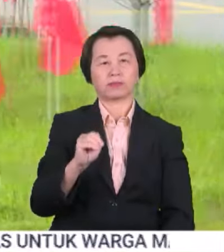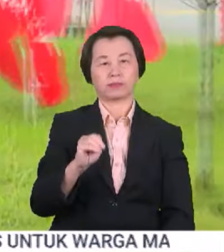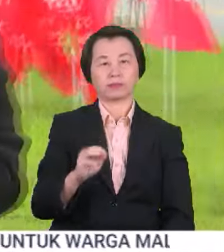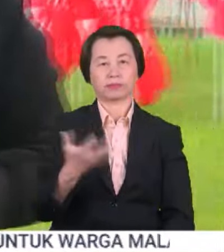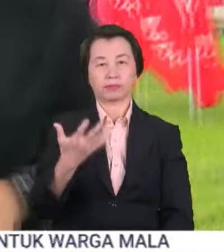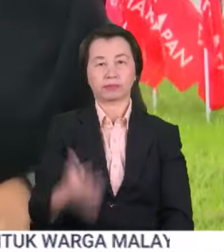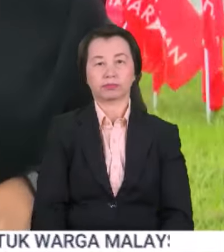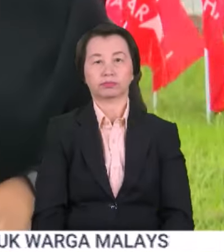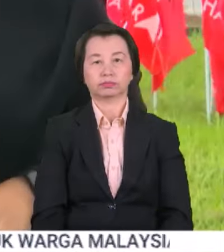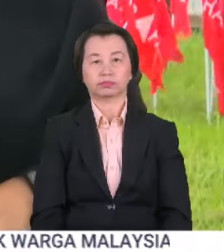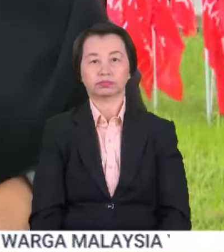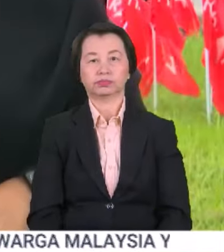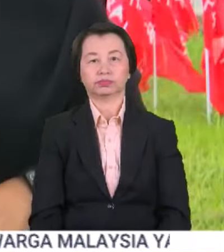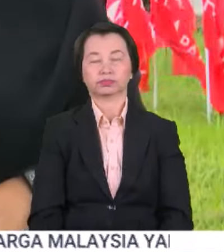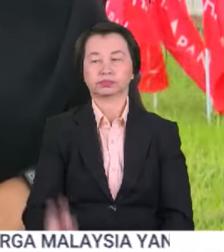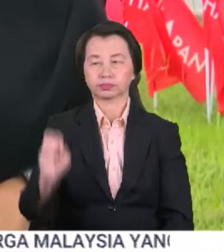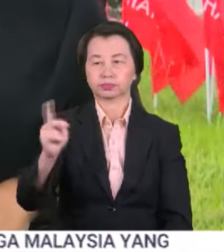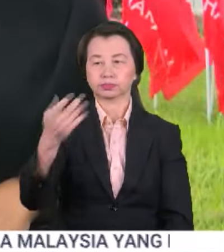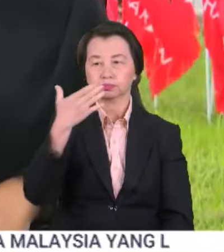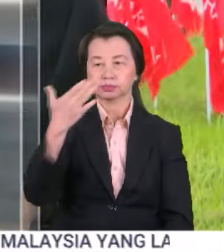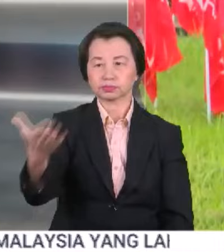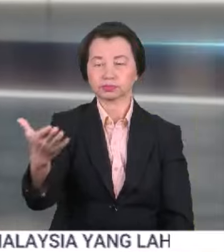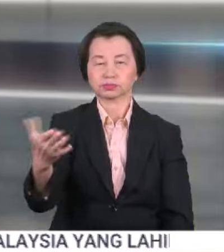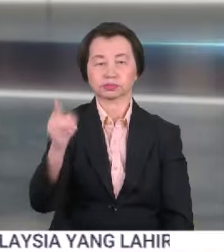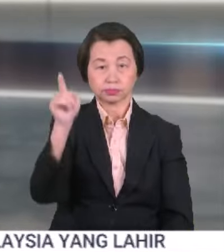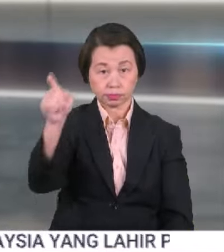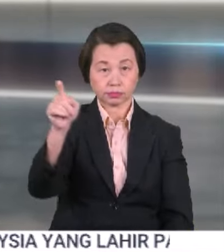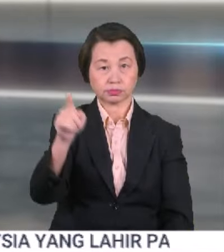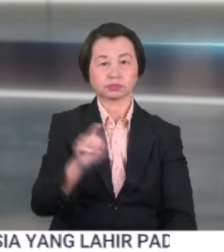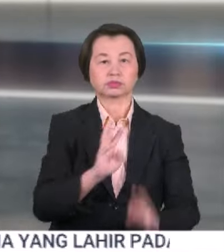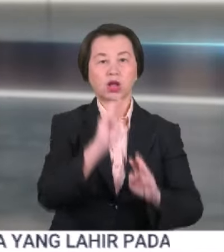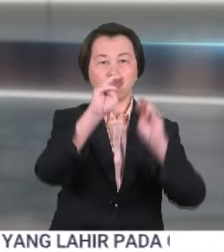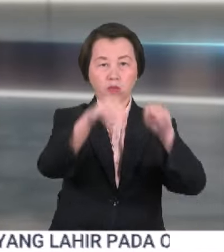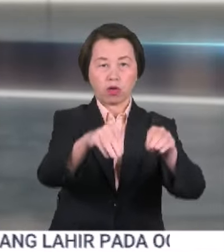Baik, terima kasih Fatihah yang berada di Muar, Johor.